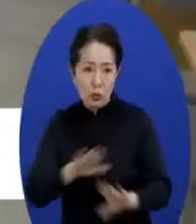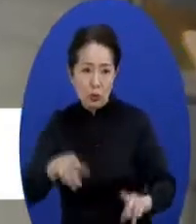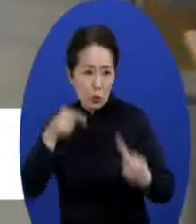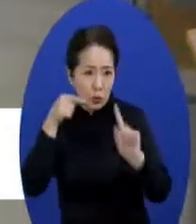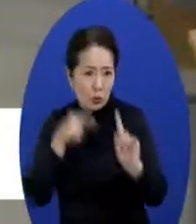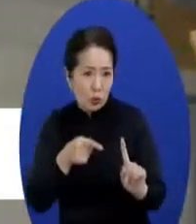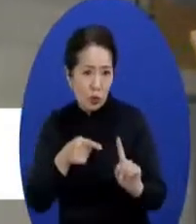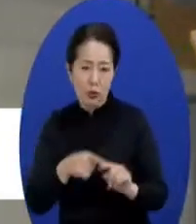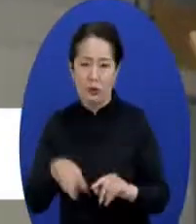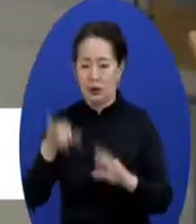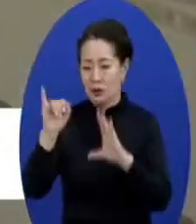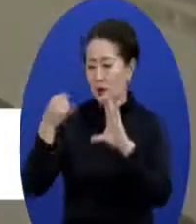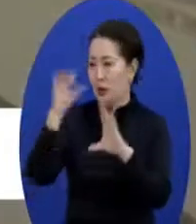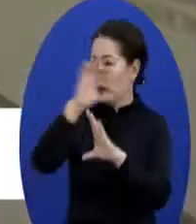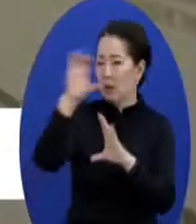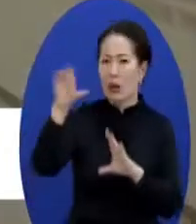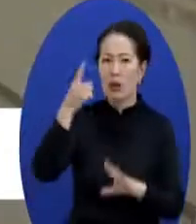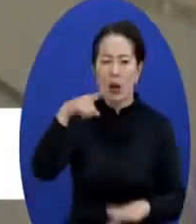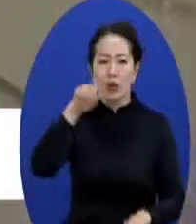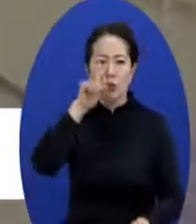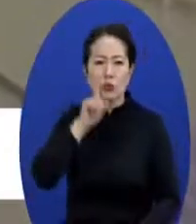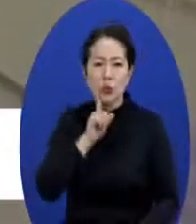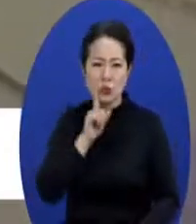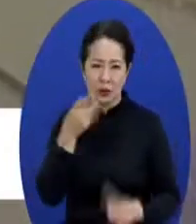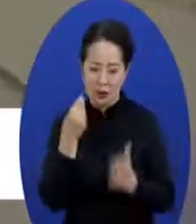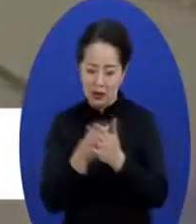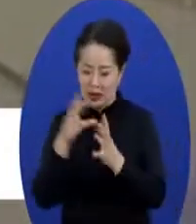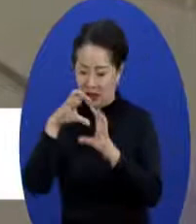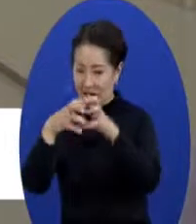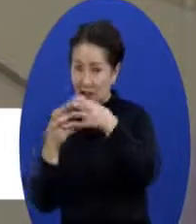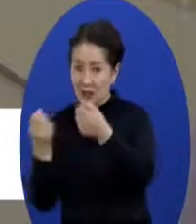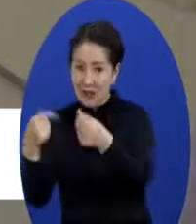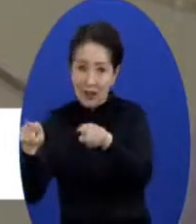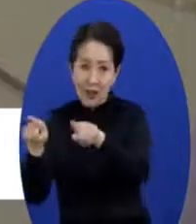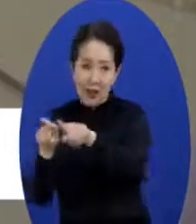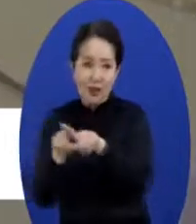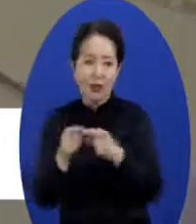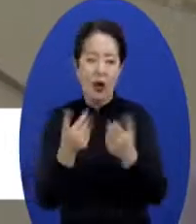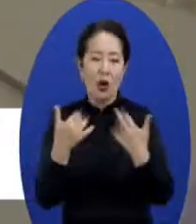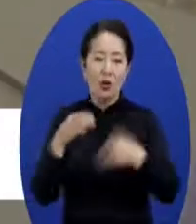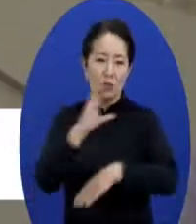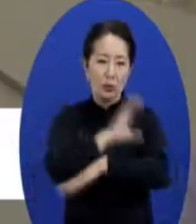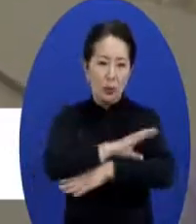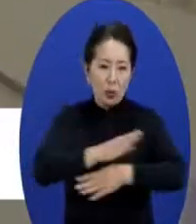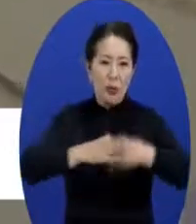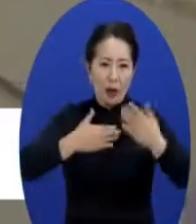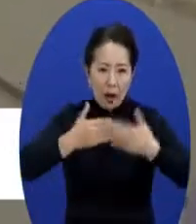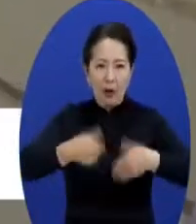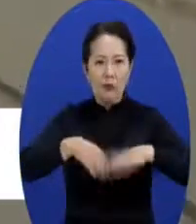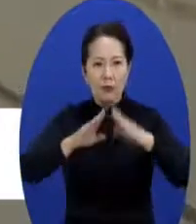тоноглосон JICA байгууллагын чинь хүсэл бол яг ийм дэлхийн жишэгт нийцэн олон сургуулийг барьж байгуулах юм аа.